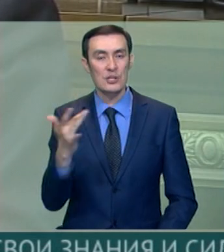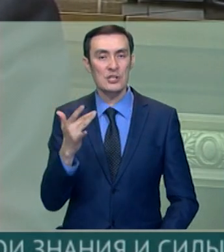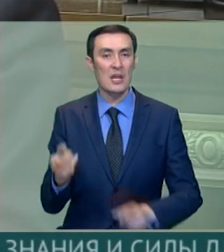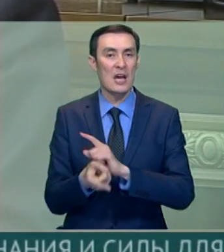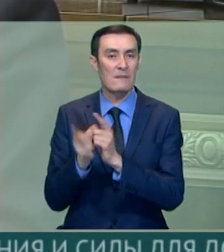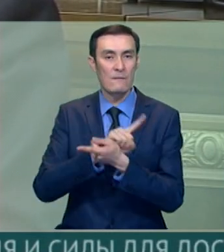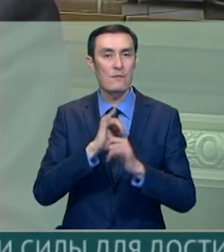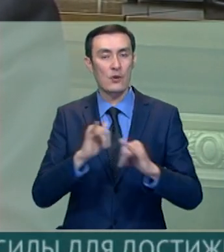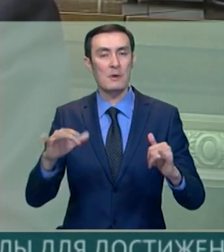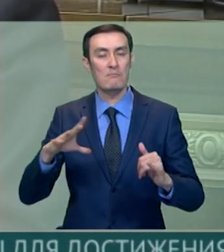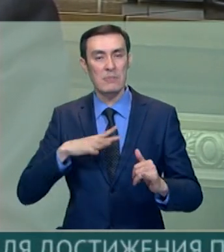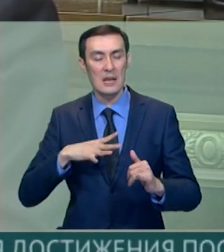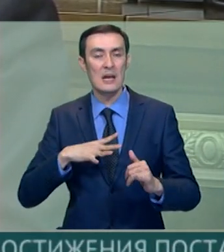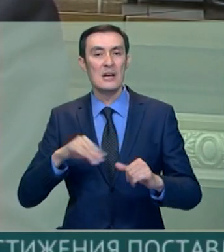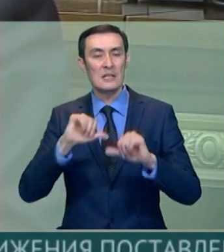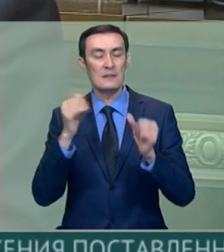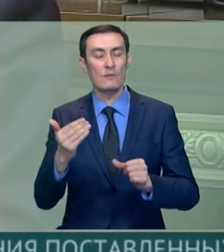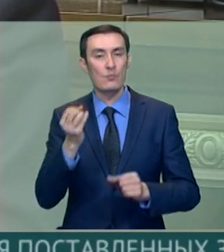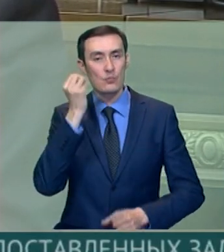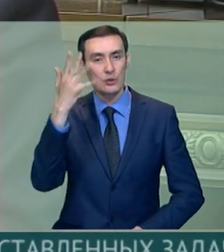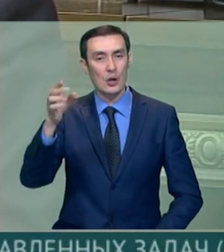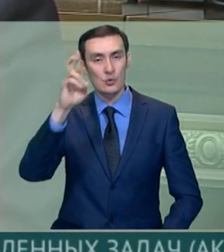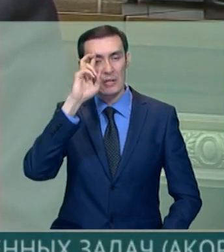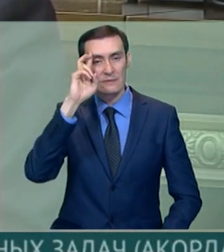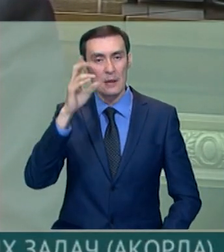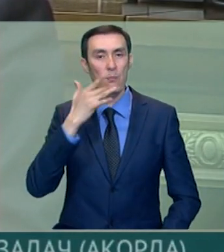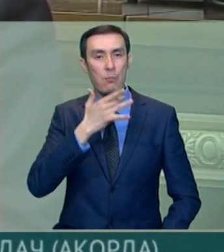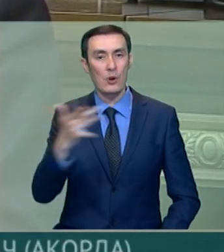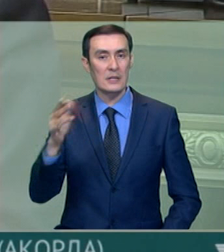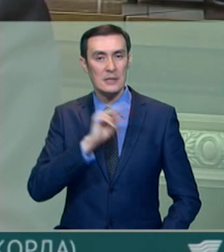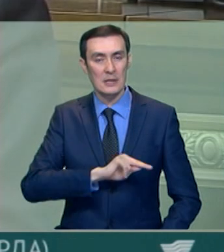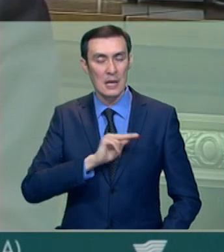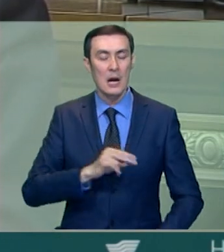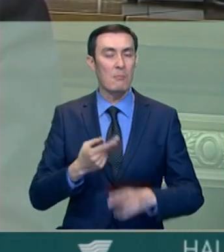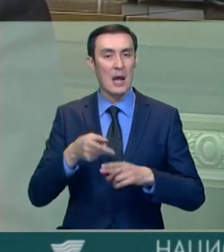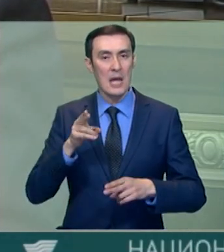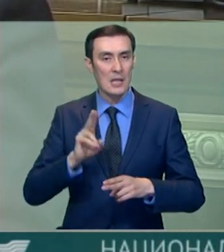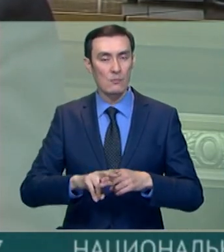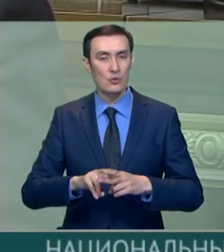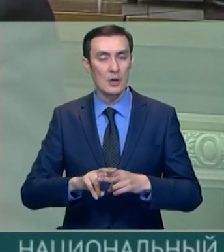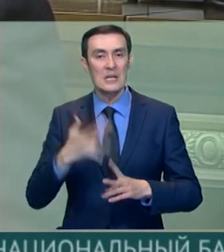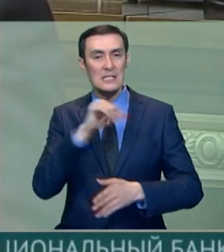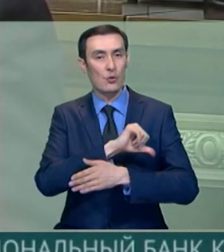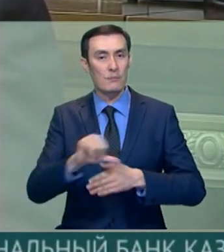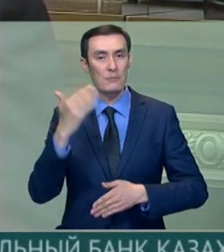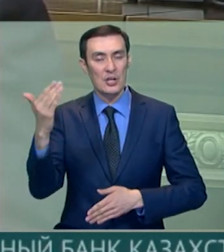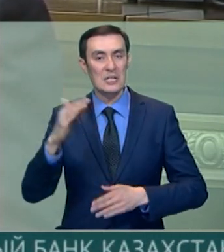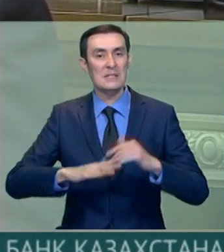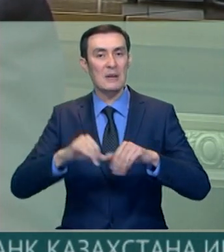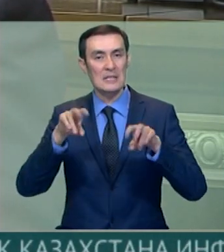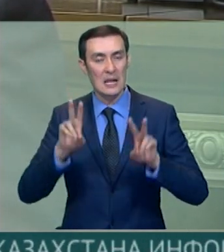реформы стали символом мудрой государственной политики. Поэтому зарубежные